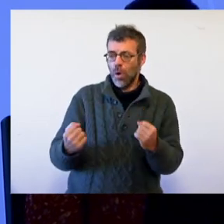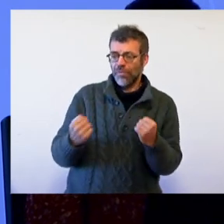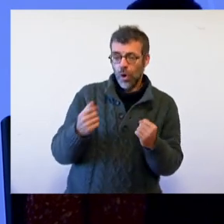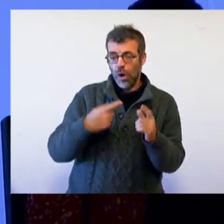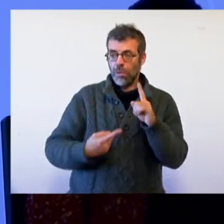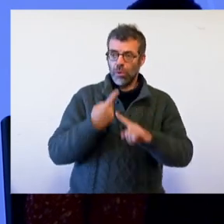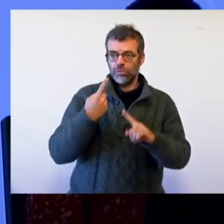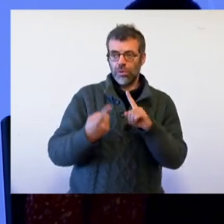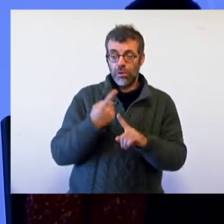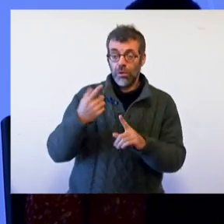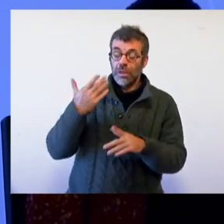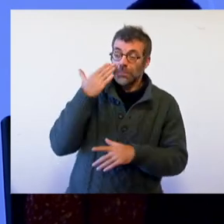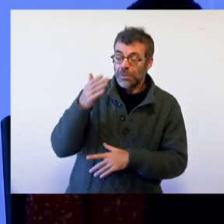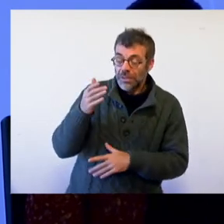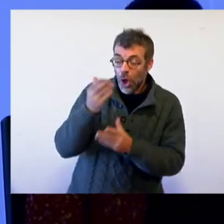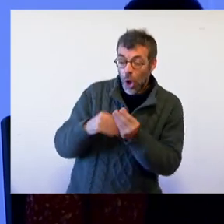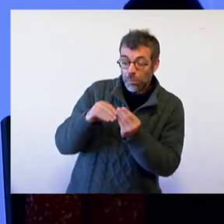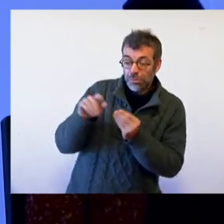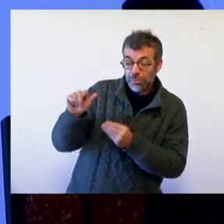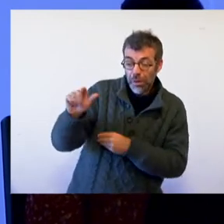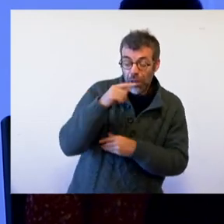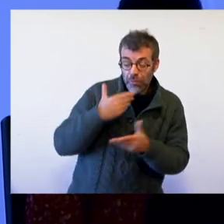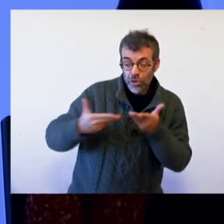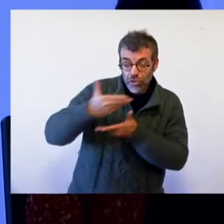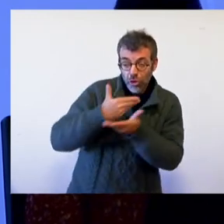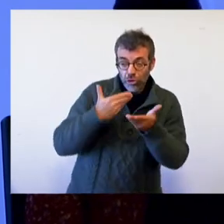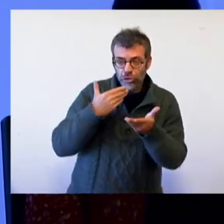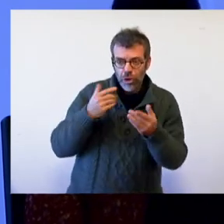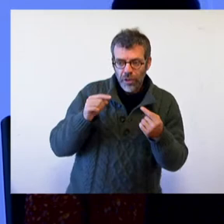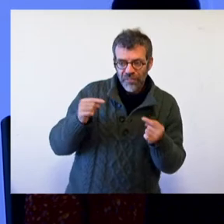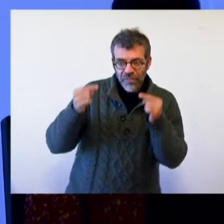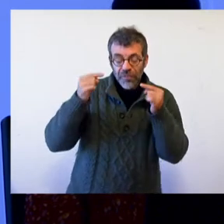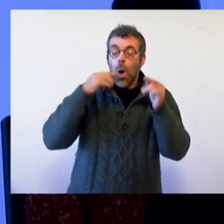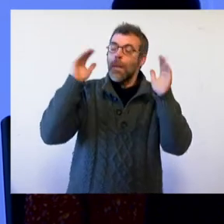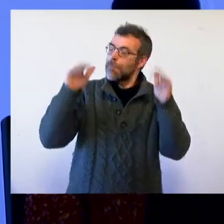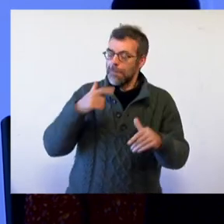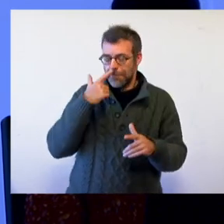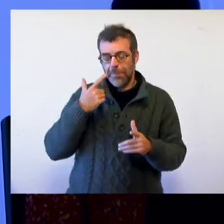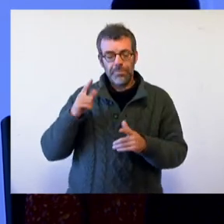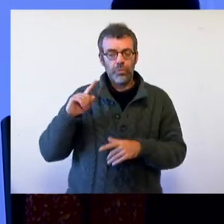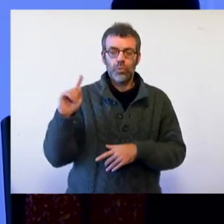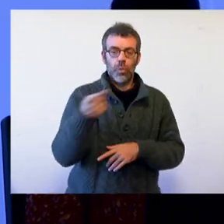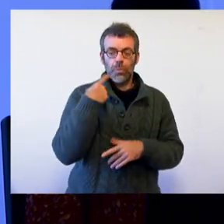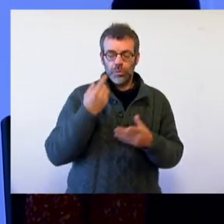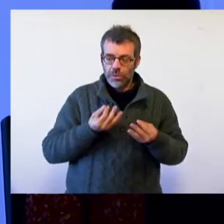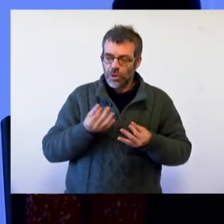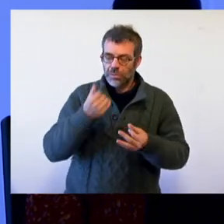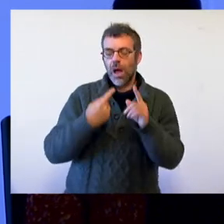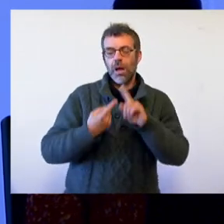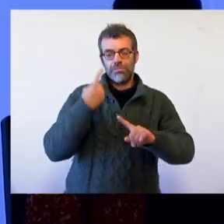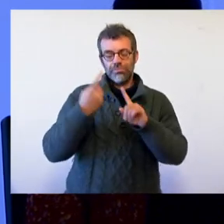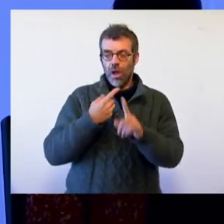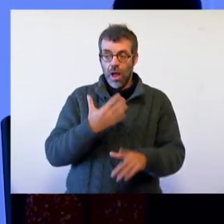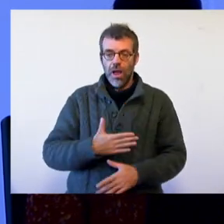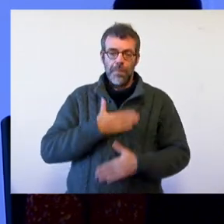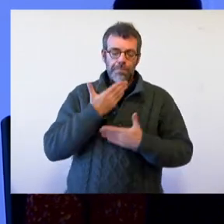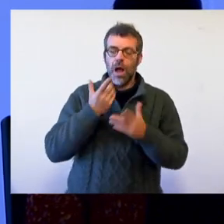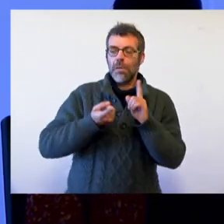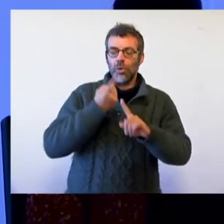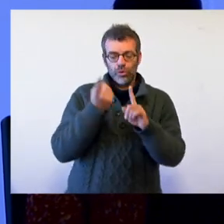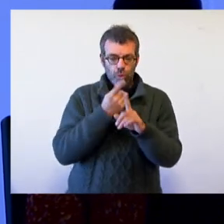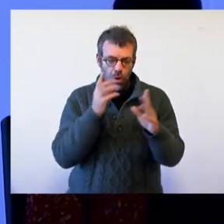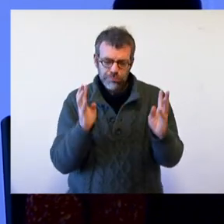si parfois on peut avoir des échanges un peu vifs, tout le monde est très sensible à des moments aussi de rassemblement où on est capable de